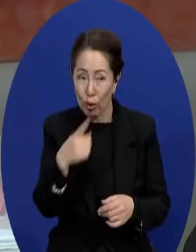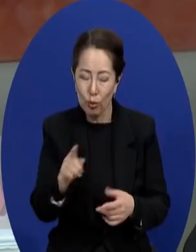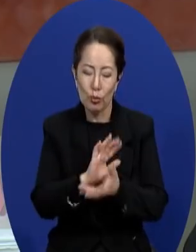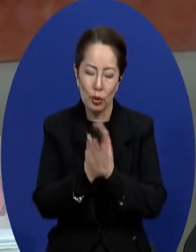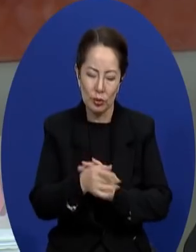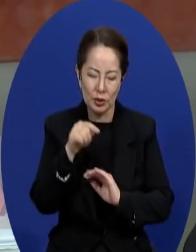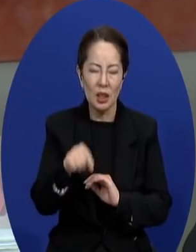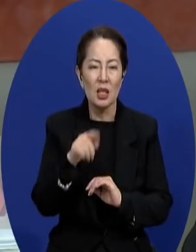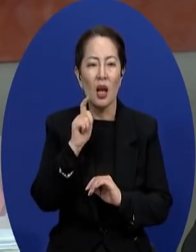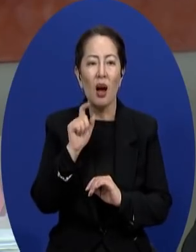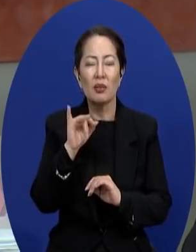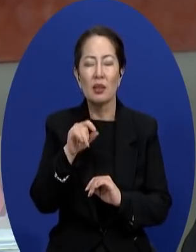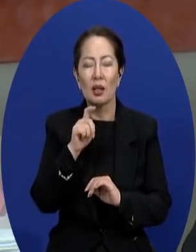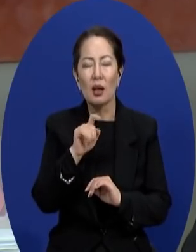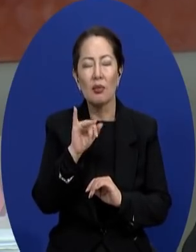бол